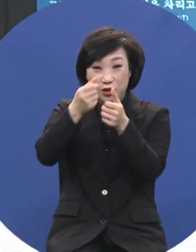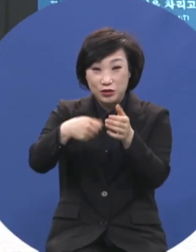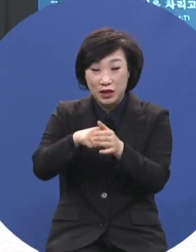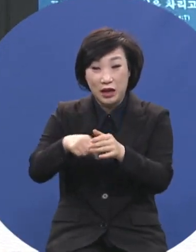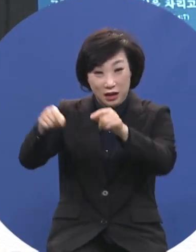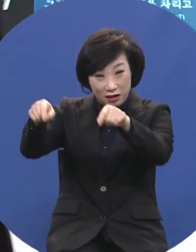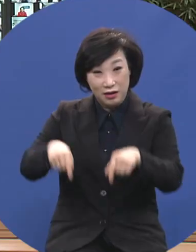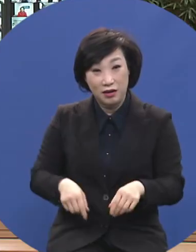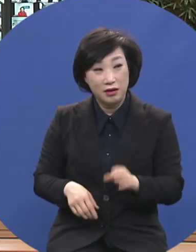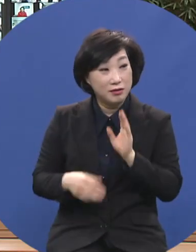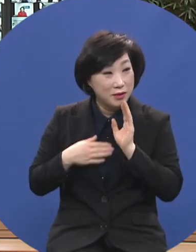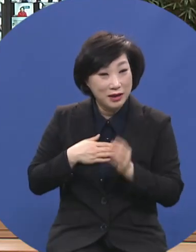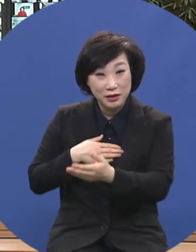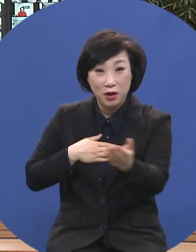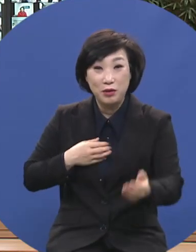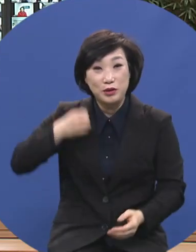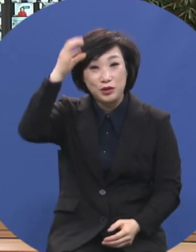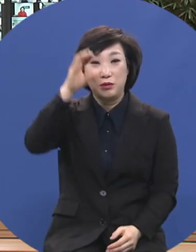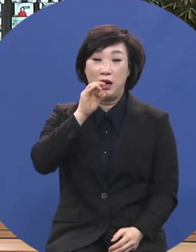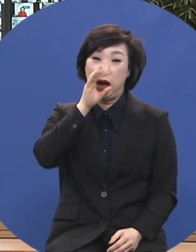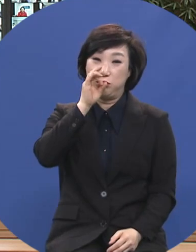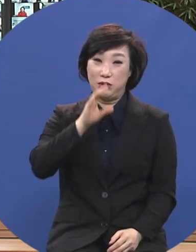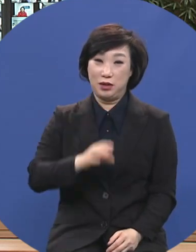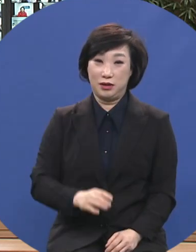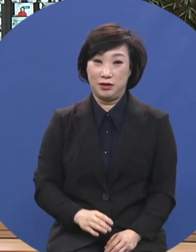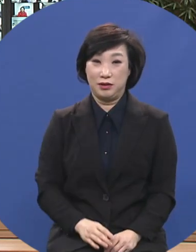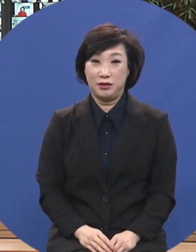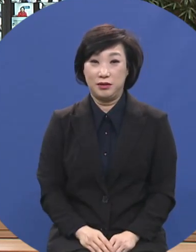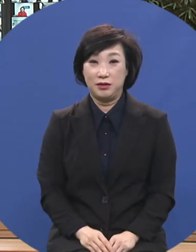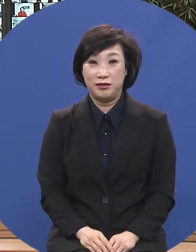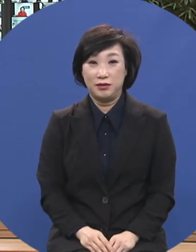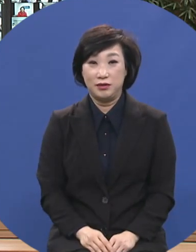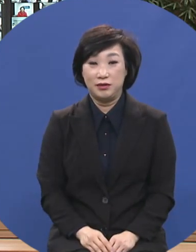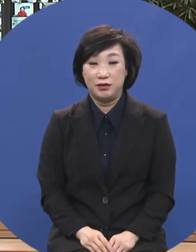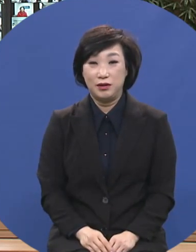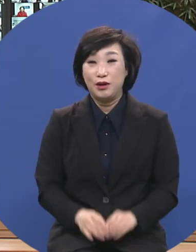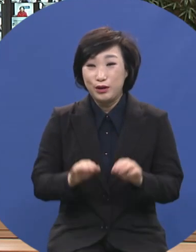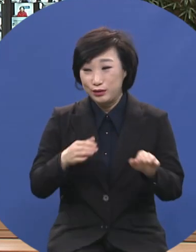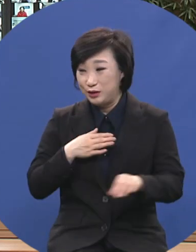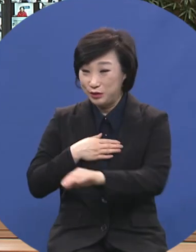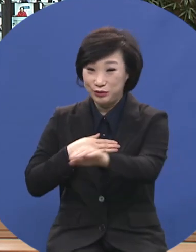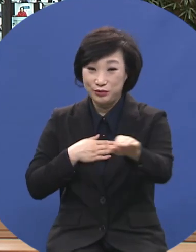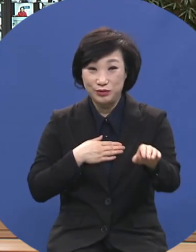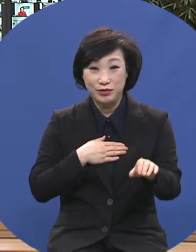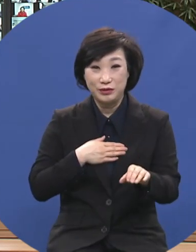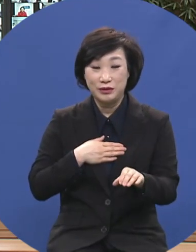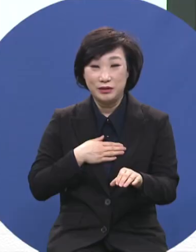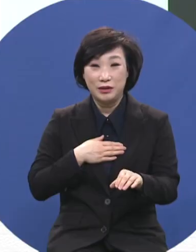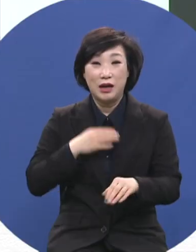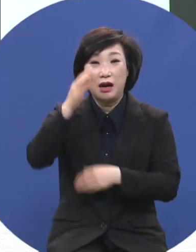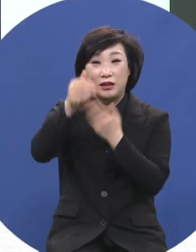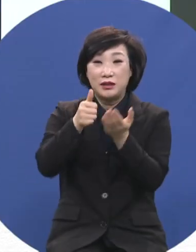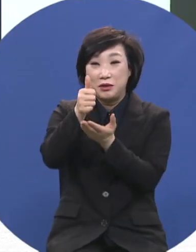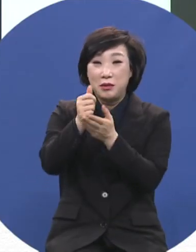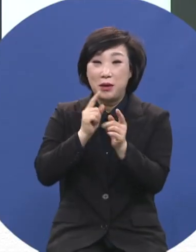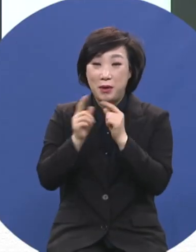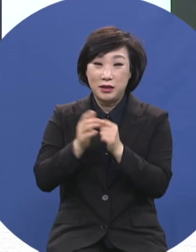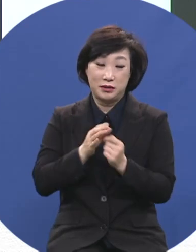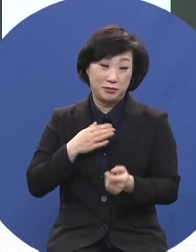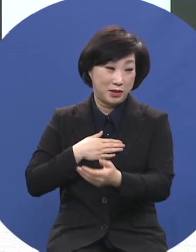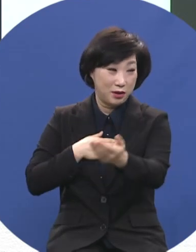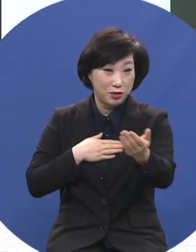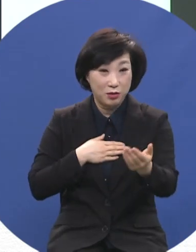것을 잊어서는 결코 안 된다 이 말입니다. 근데 우리는 하나님 말씀을